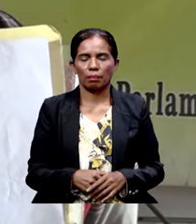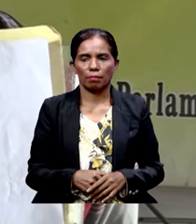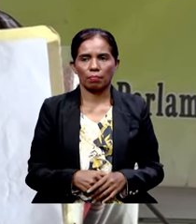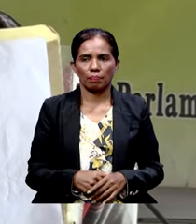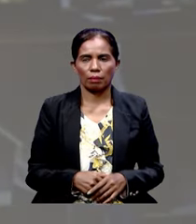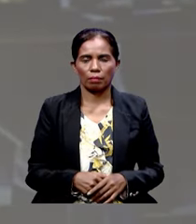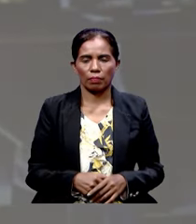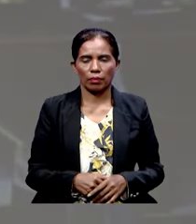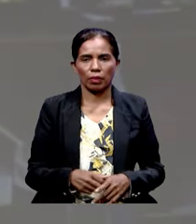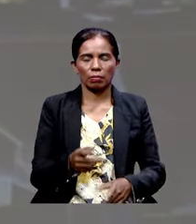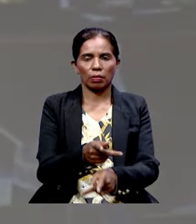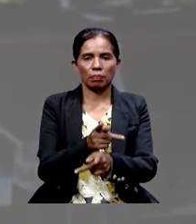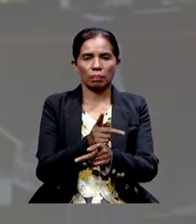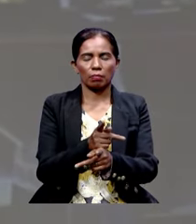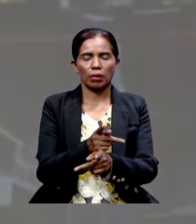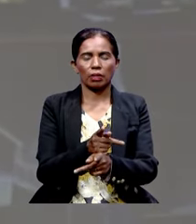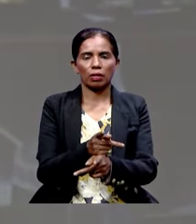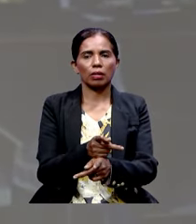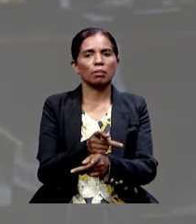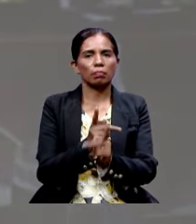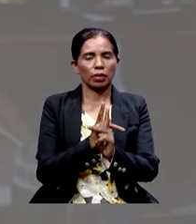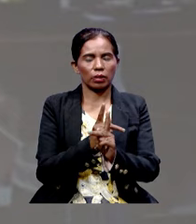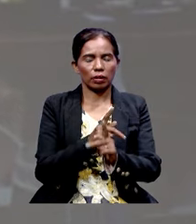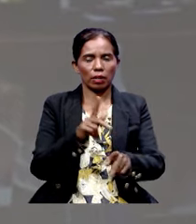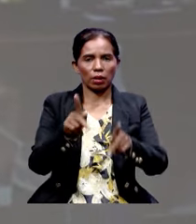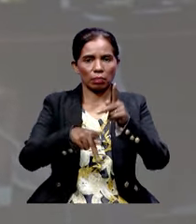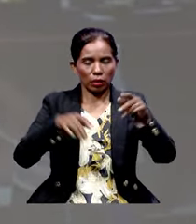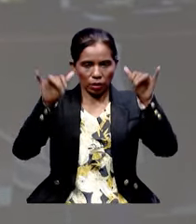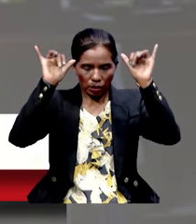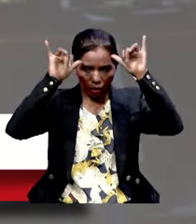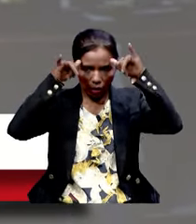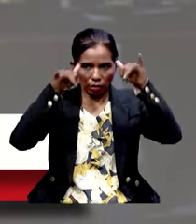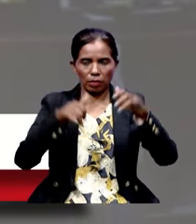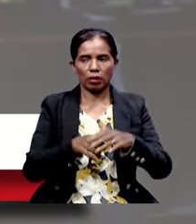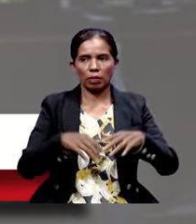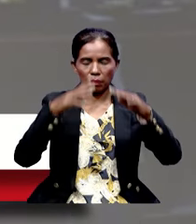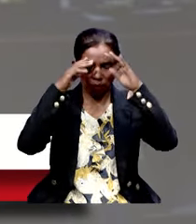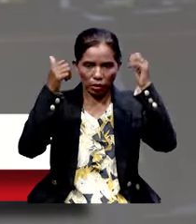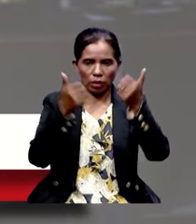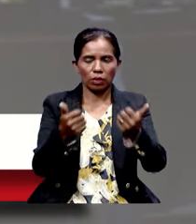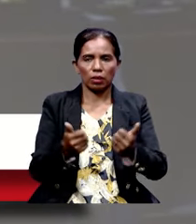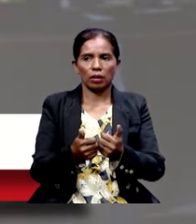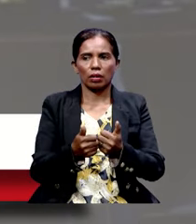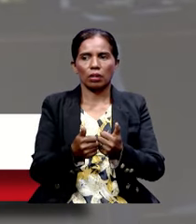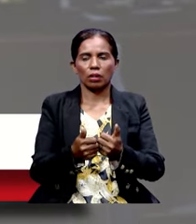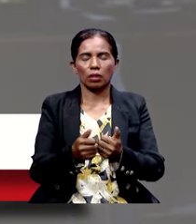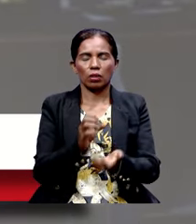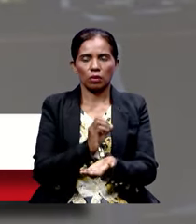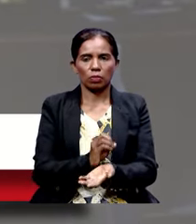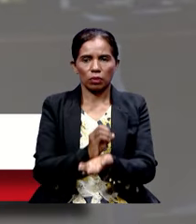ba debe emania karau nia kronologi ni hane sene e president autoridad de raewan